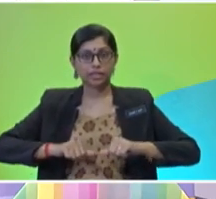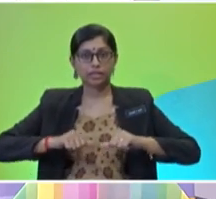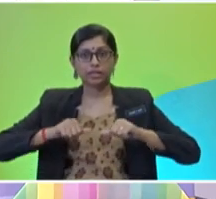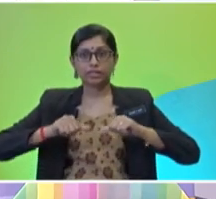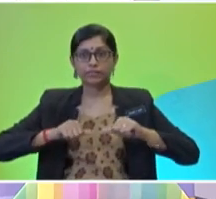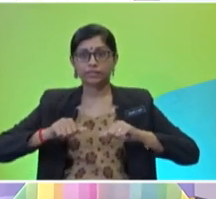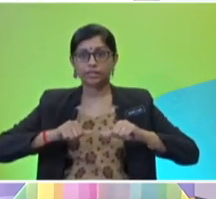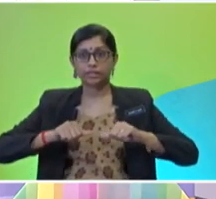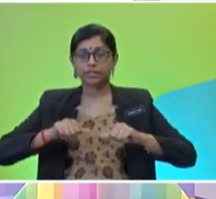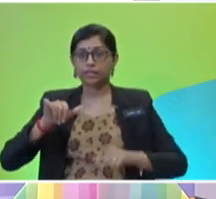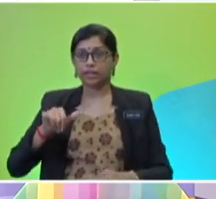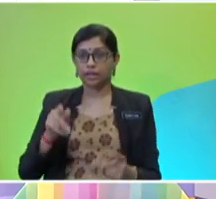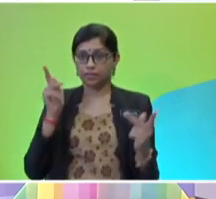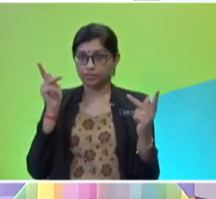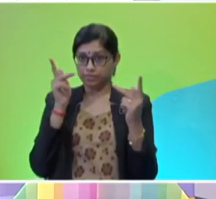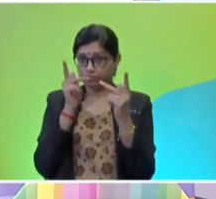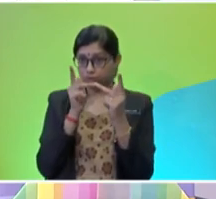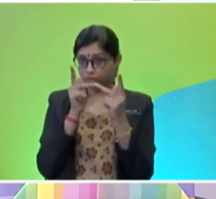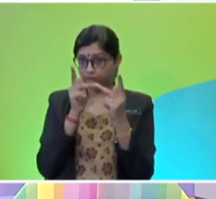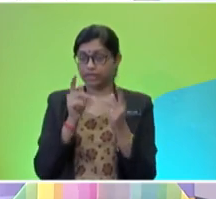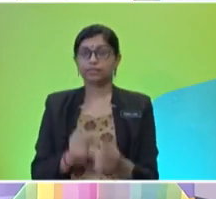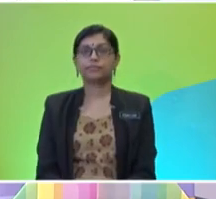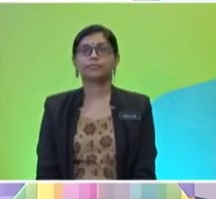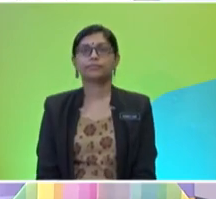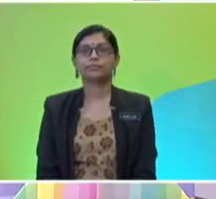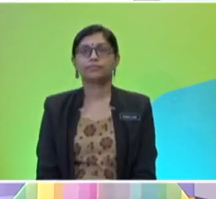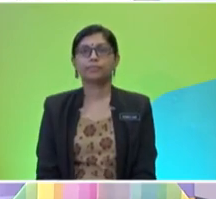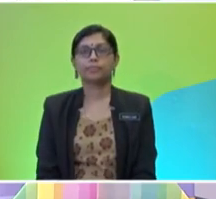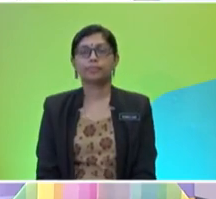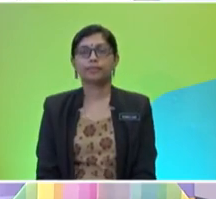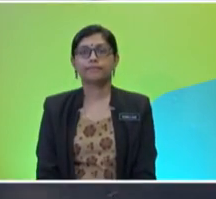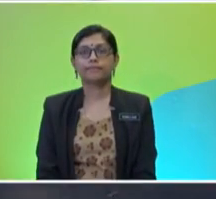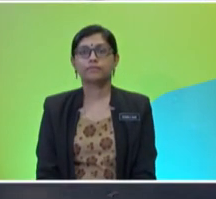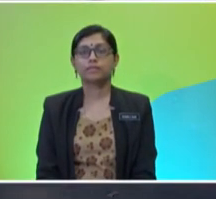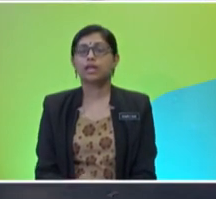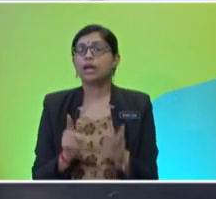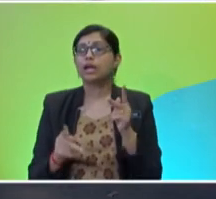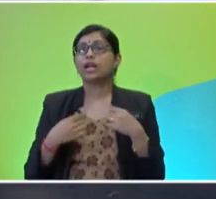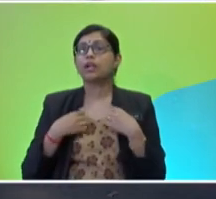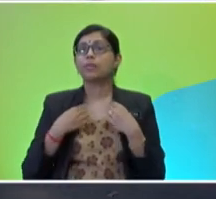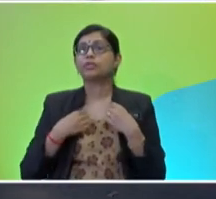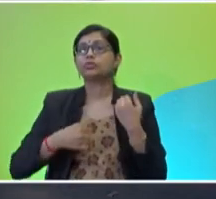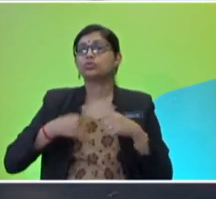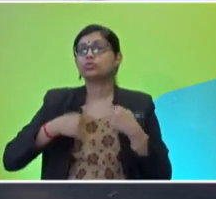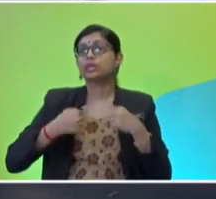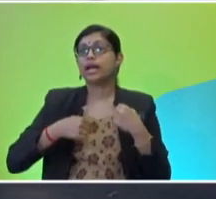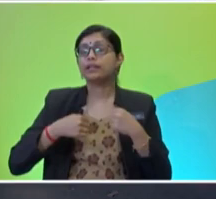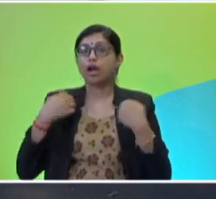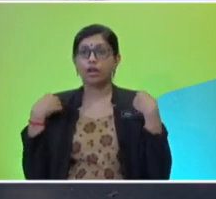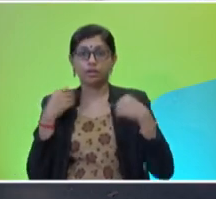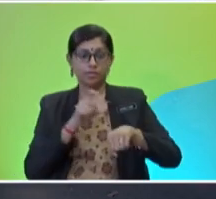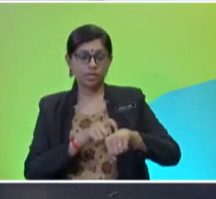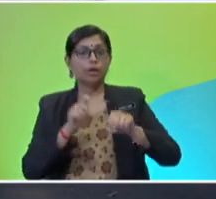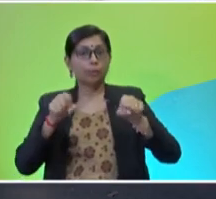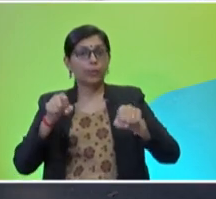yang bersesuaian. Bersesuaian, ya betul. Baju sukan ada masa yang boleh pakai, ada